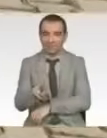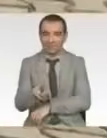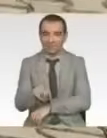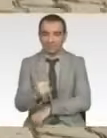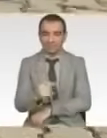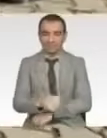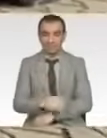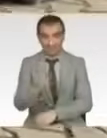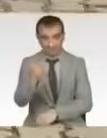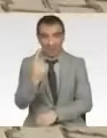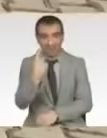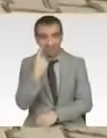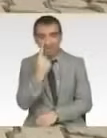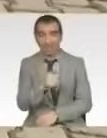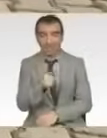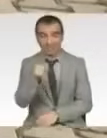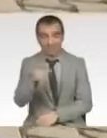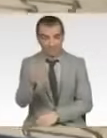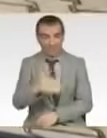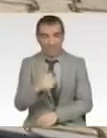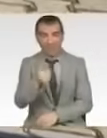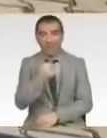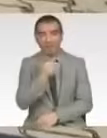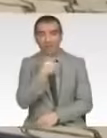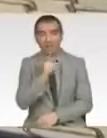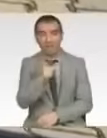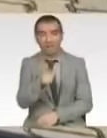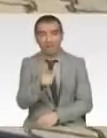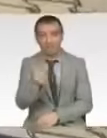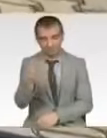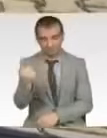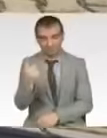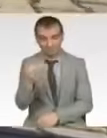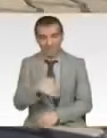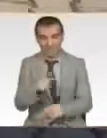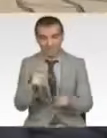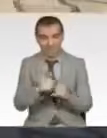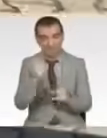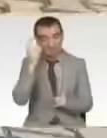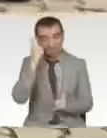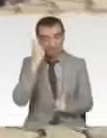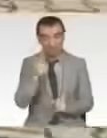bir. Gel bakalım sen bir gel de damat bey. Şu dibek başında.